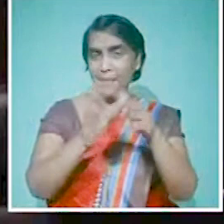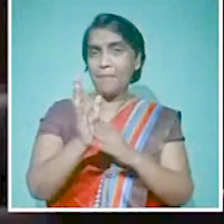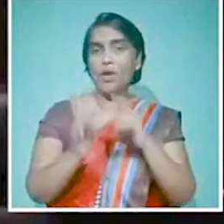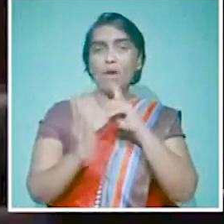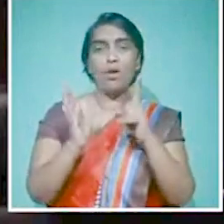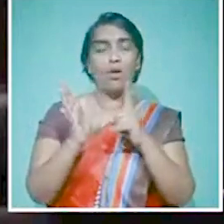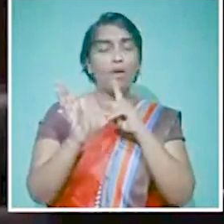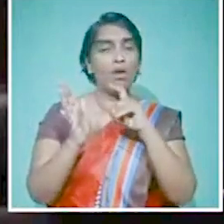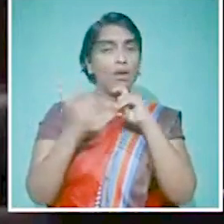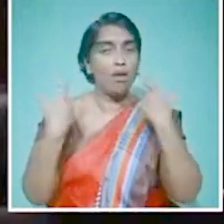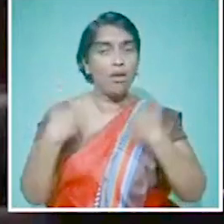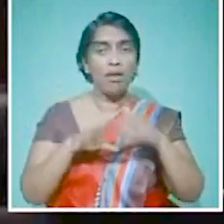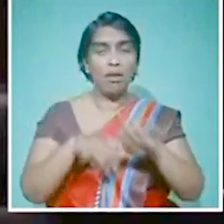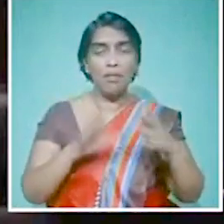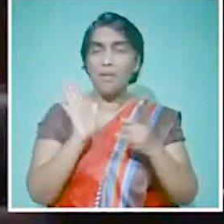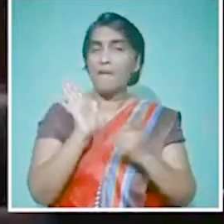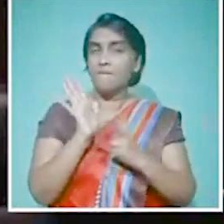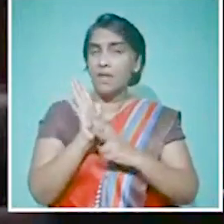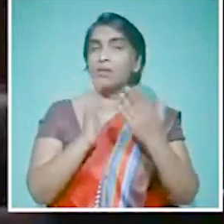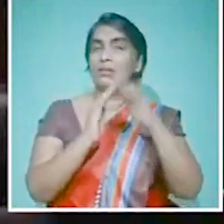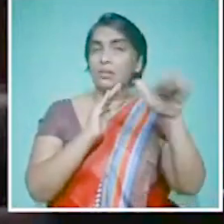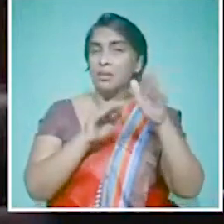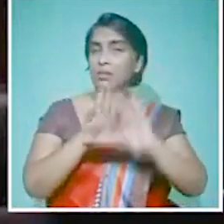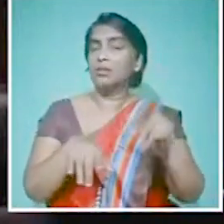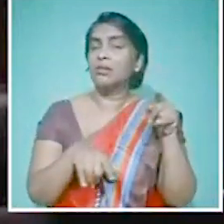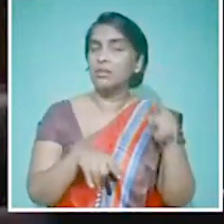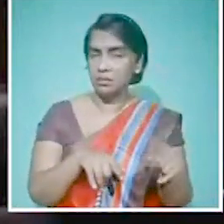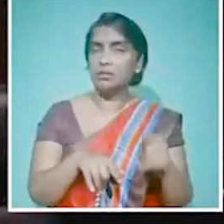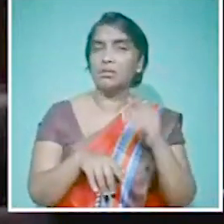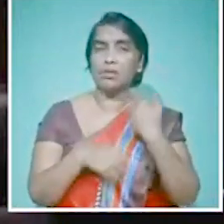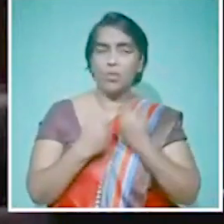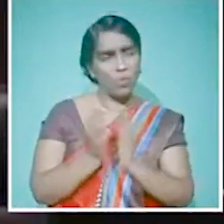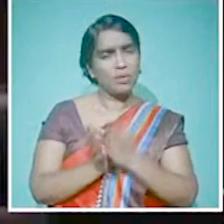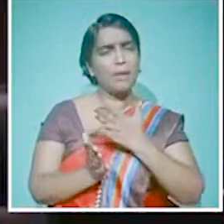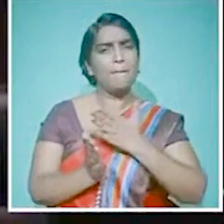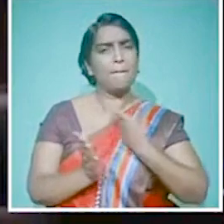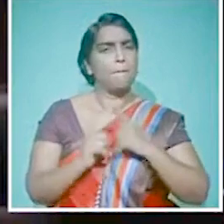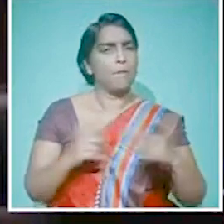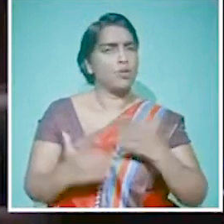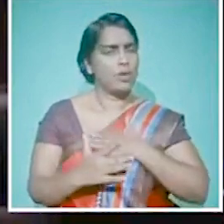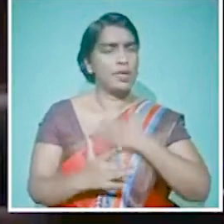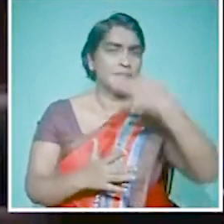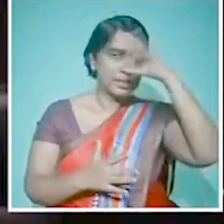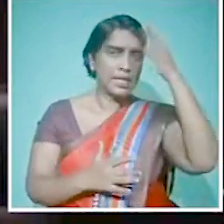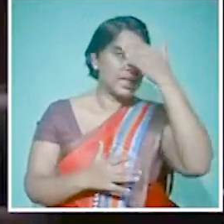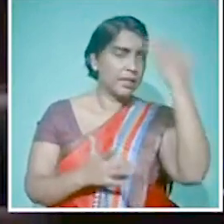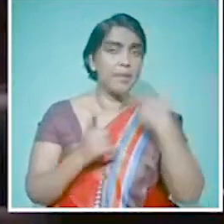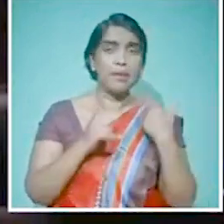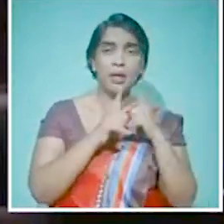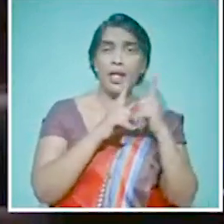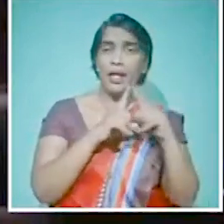ශිෂ්‍ය ශිෂ්‍යාවන් විශේෂයෙන්ම ග්‍රාමීය වෙන ශිෂ්‍ය ශිෂ්‍යාවන් ස්වභාෂාවෙන් සිංහල සහ දෙමළ භාෂාවලින් අධ්‍යාපනය ලැබපු